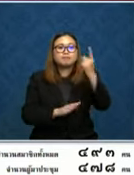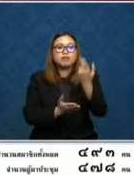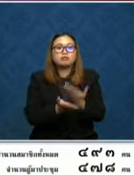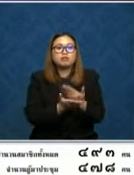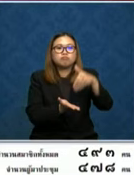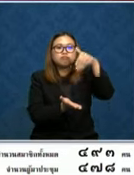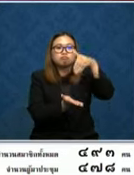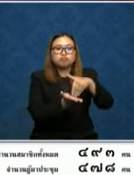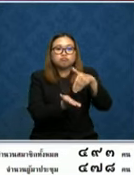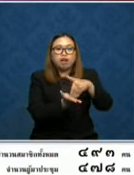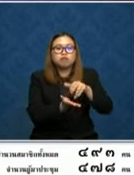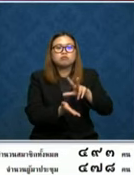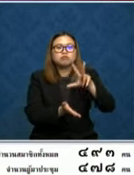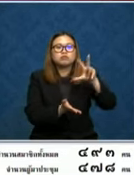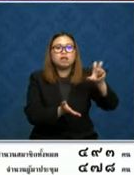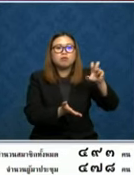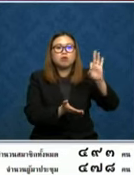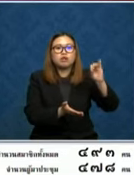ลางใหม่ที่